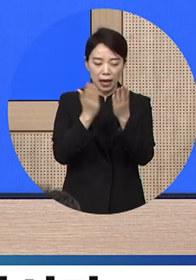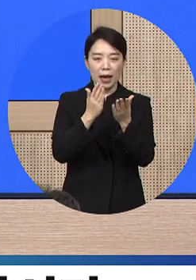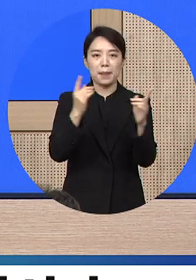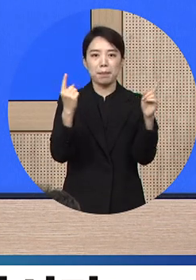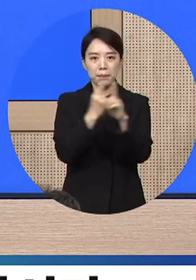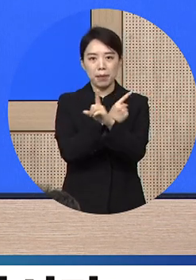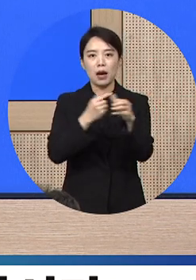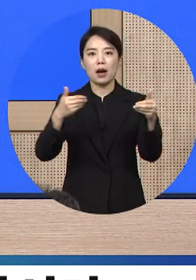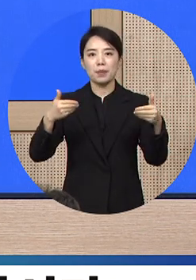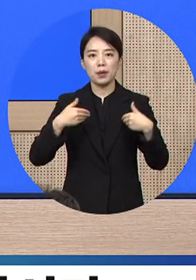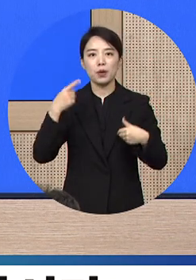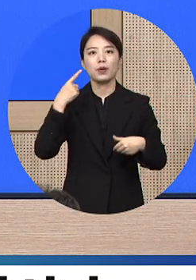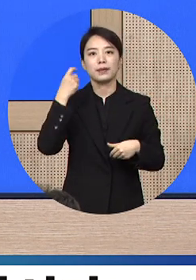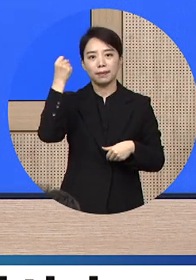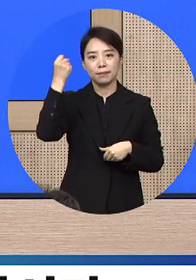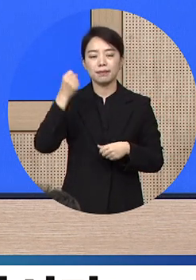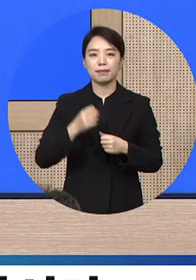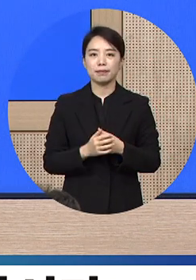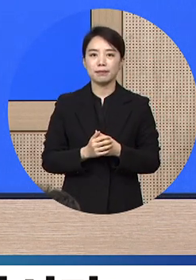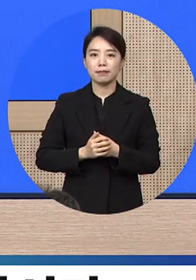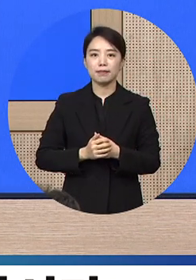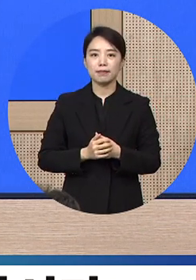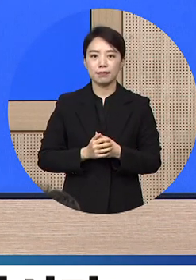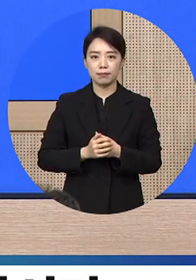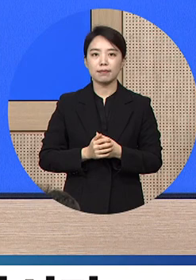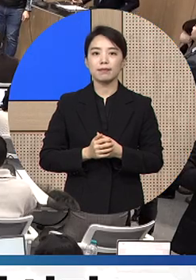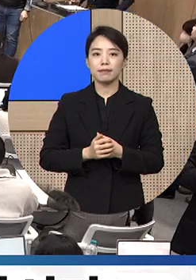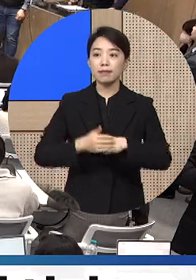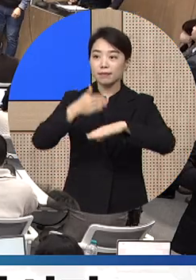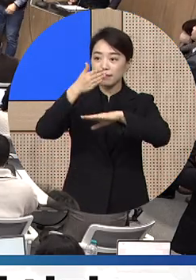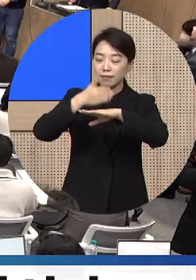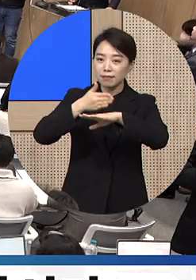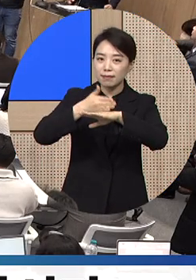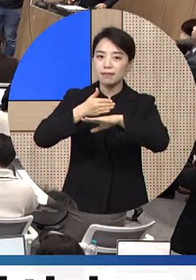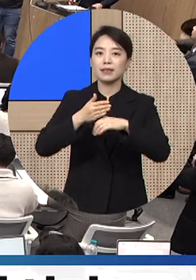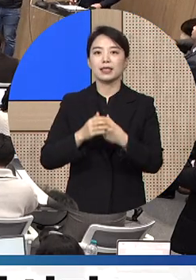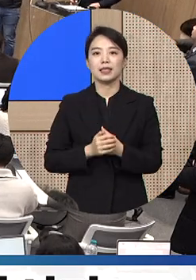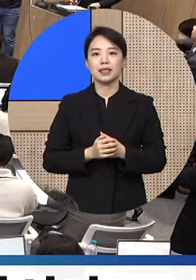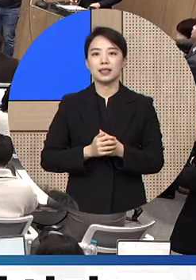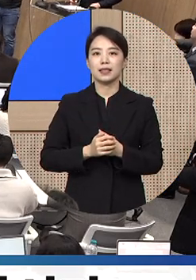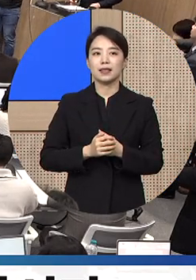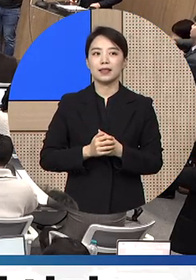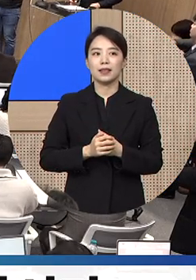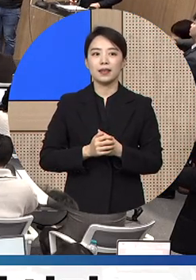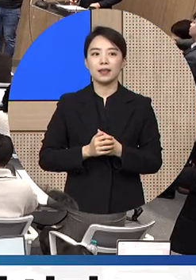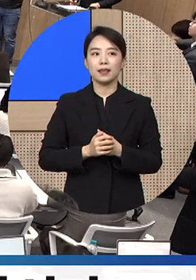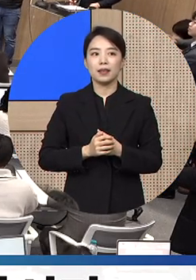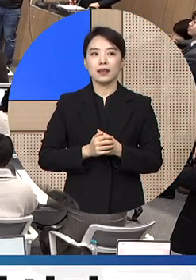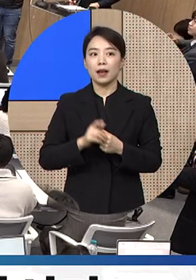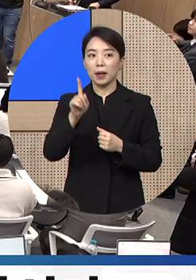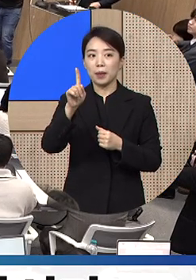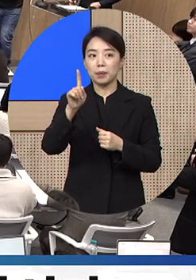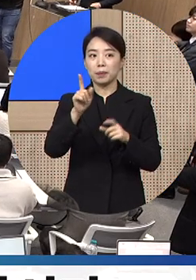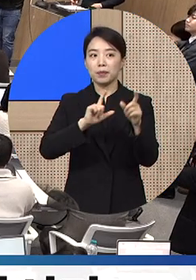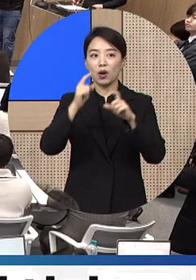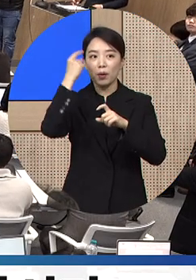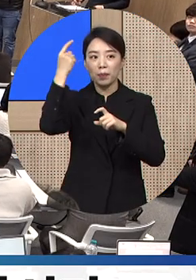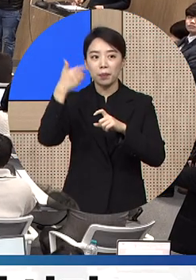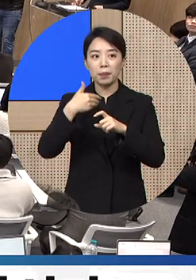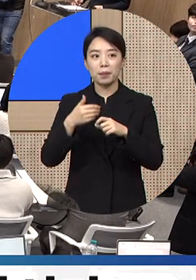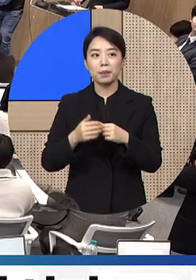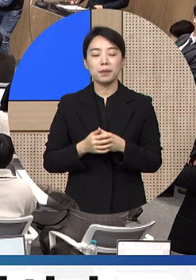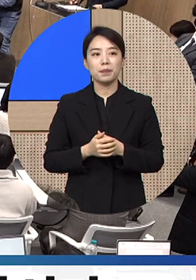필요하다고 저는 생각을 합니다. 네, 감사합니다. 이것으로 한 분 정도 아까 한 분 정도 받을까요? 네. 예,